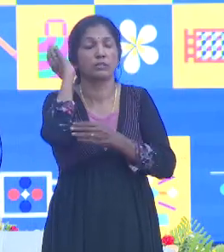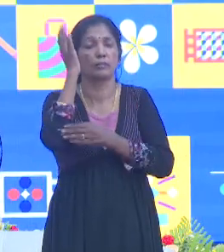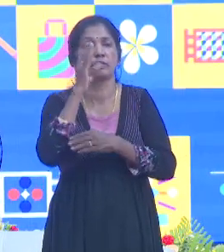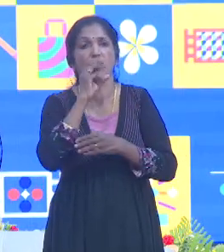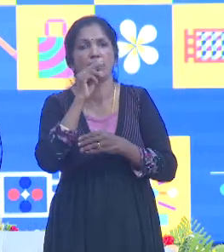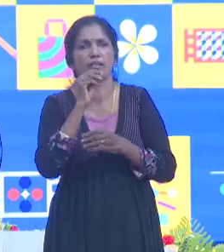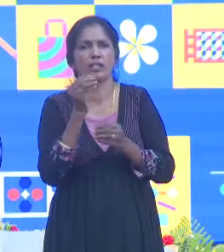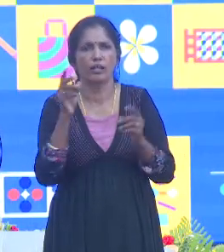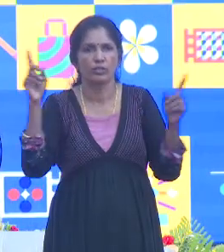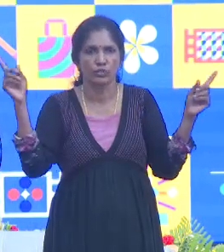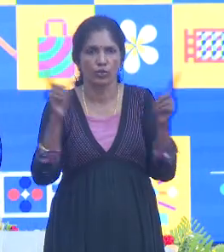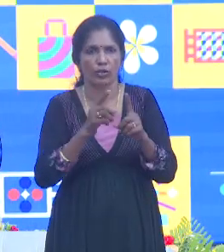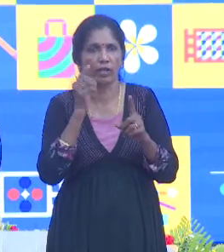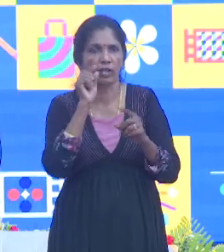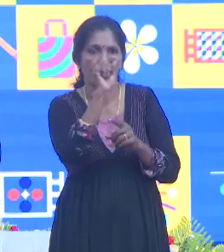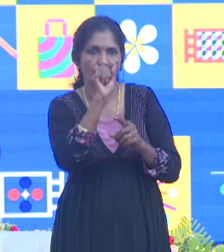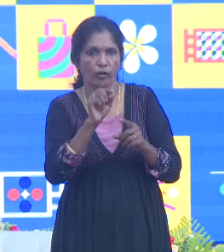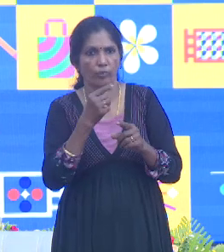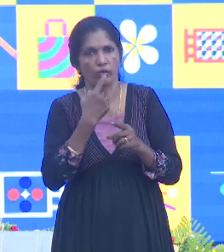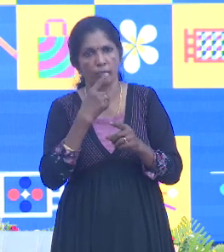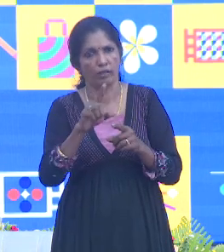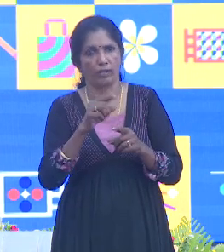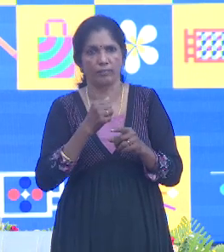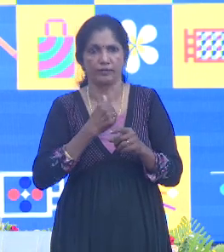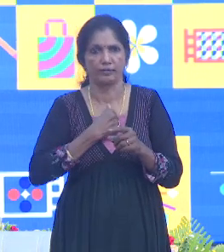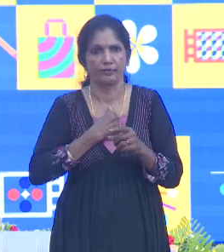കാര്യങ്ങൾ മാത്രമേ ഞാൻ സൂചിപ്പിക്കാൻ ആഗ്രഹിക്കുന്നു.